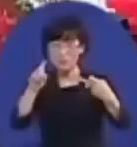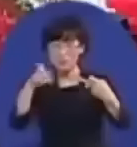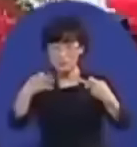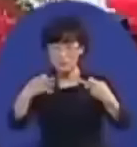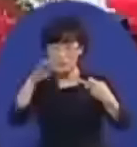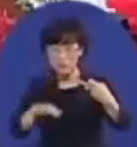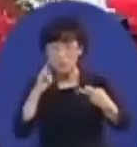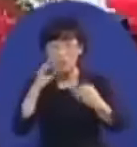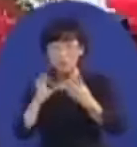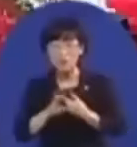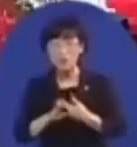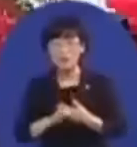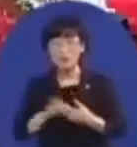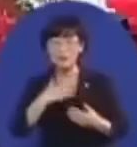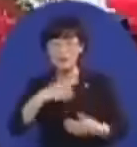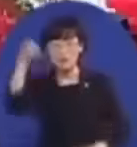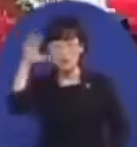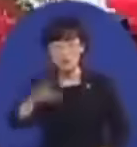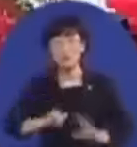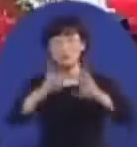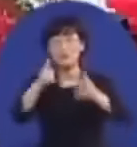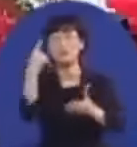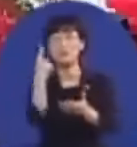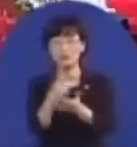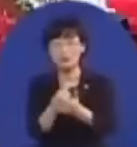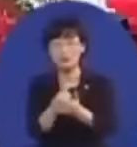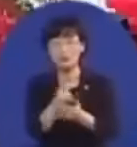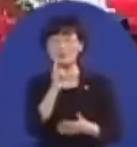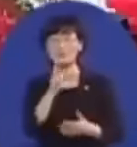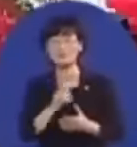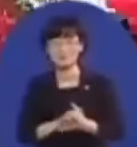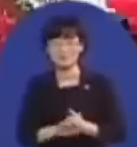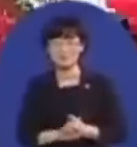나는 빛으로 세상에 왔나니.